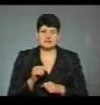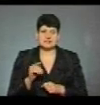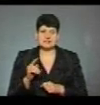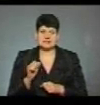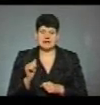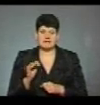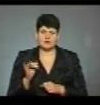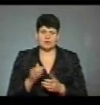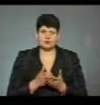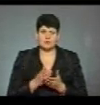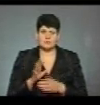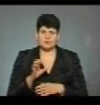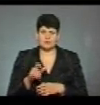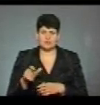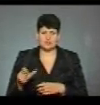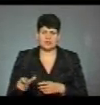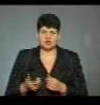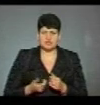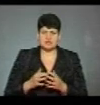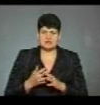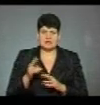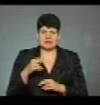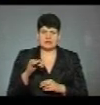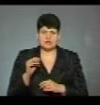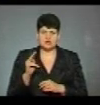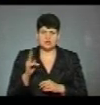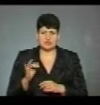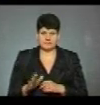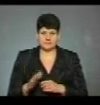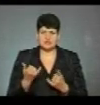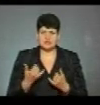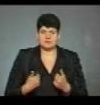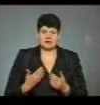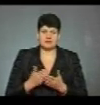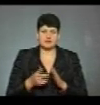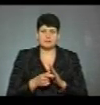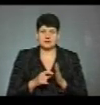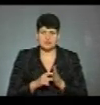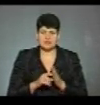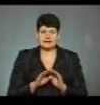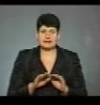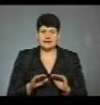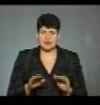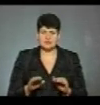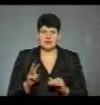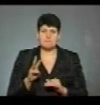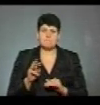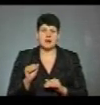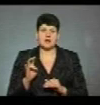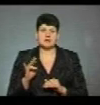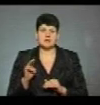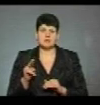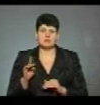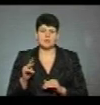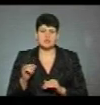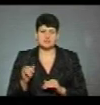обслуговує 500 пацієнтів, жителів села Дичків. Ми зараз знаходимося в кімнаті дитячій і маніпуляційній. Тут у нас